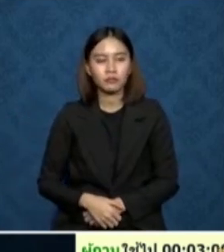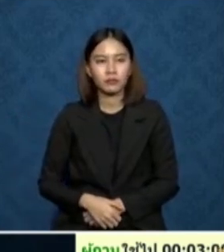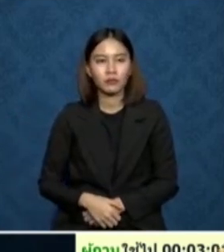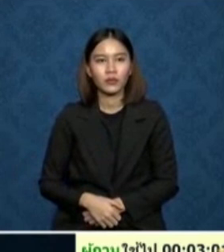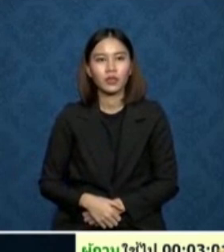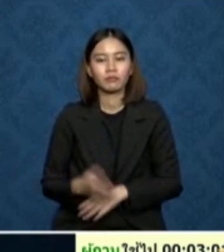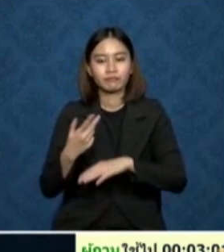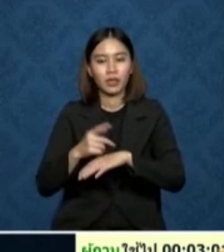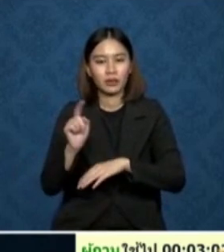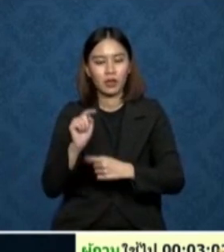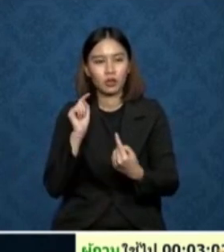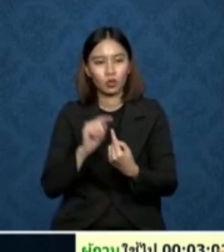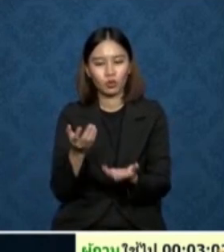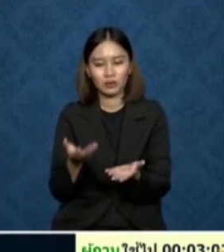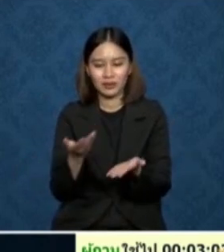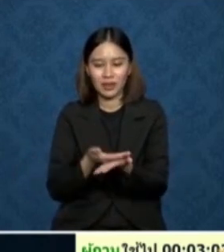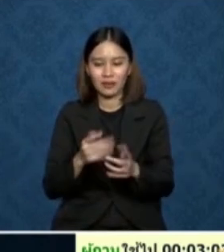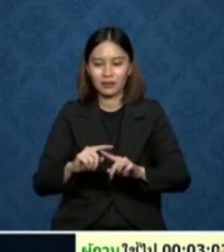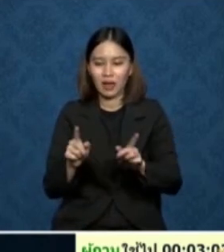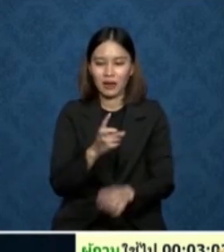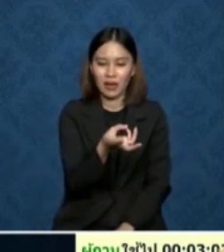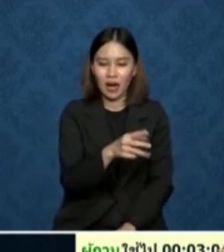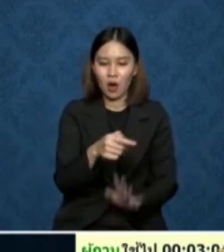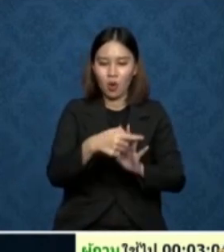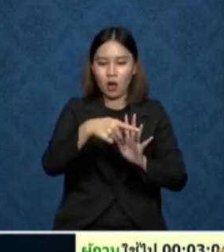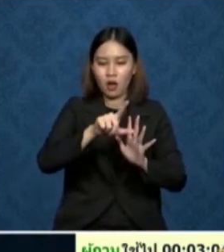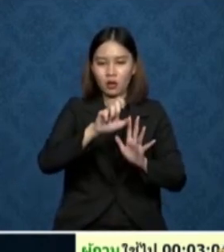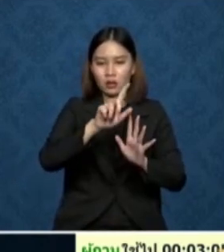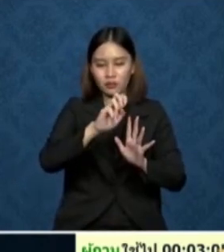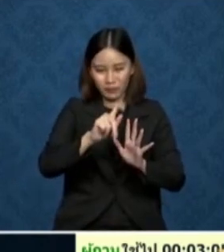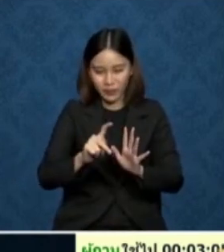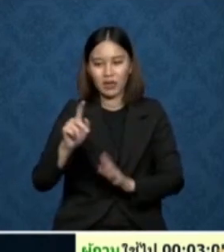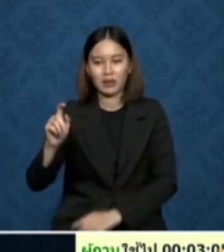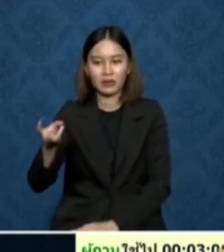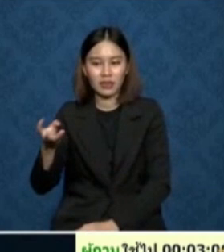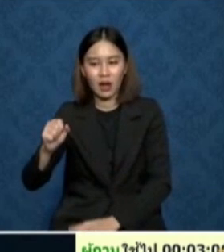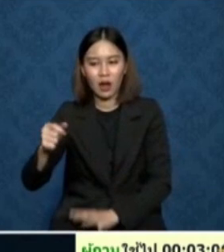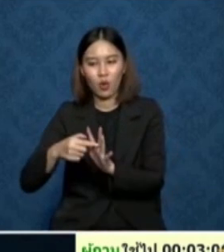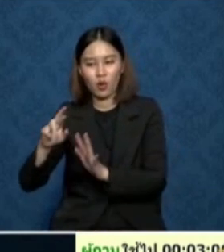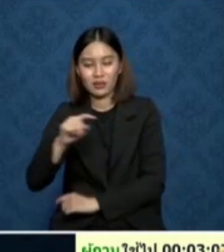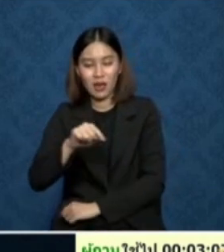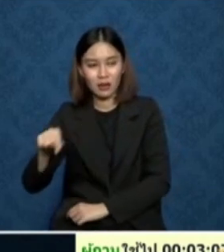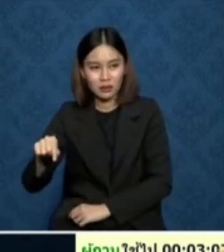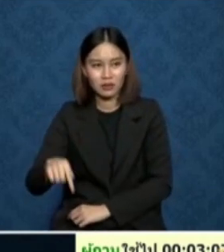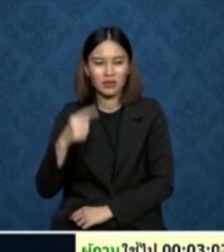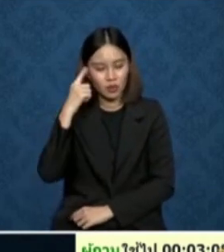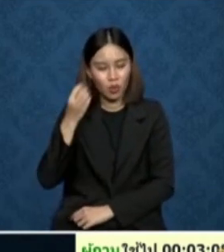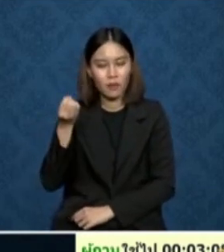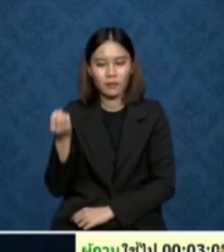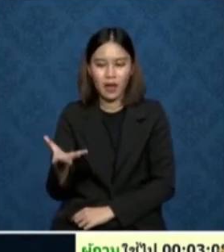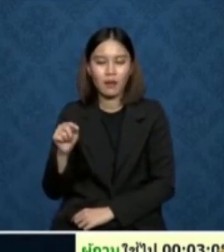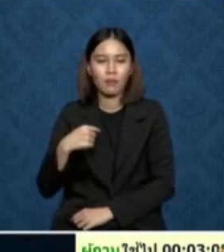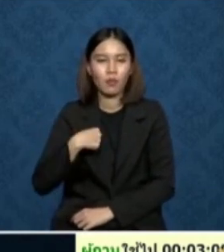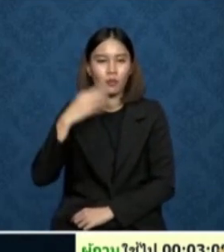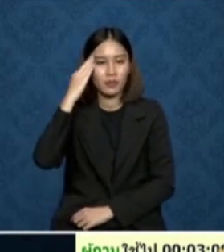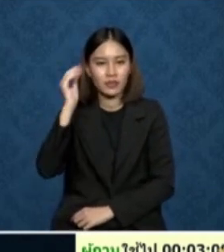ทานปRoส่นต่างละคา ระหางเข้าเปลือกและเข้าศาน เฉลี่ย 20 บากิโลกรรมเยอะมากครั th Heroes